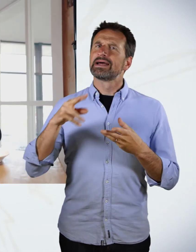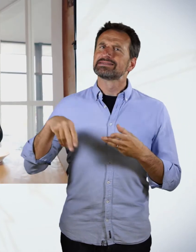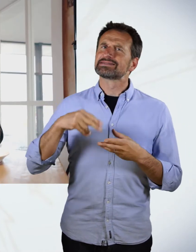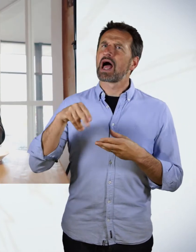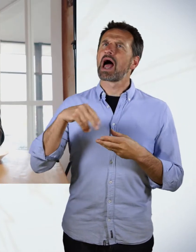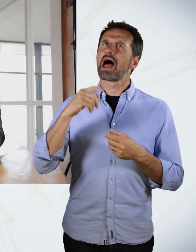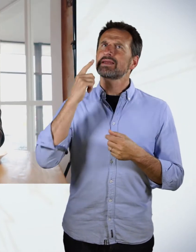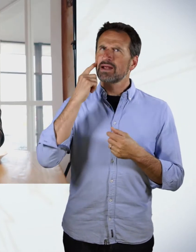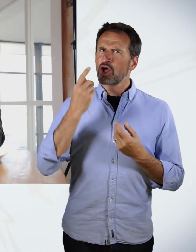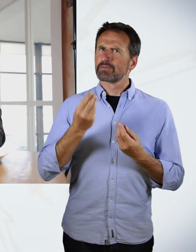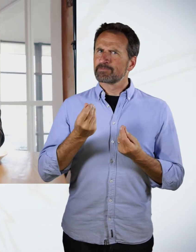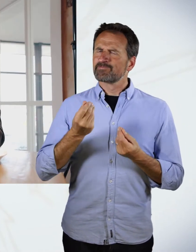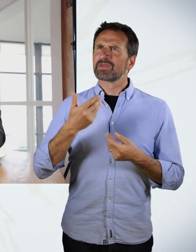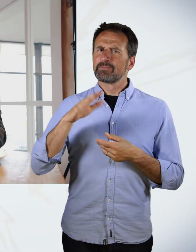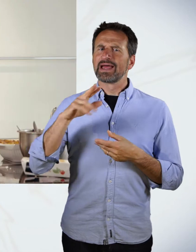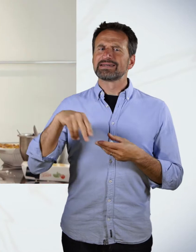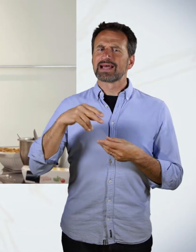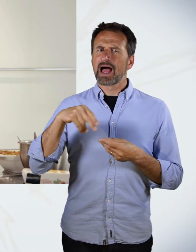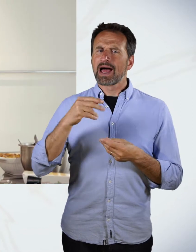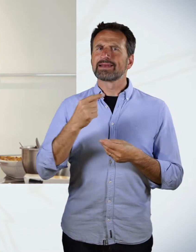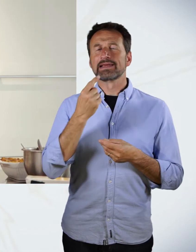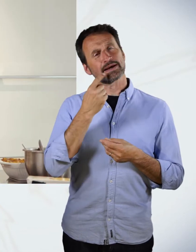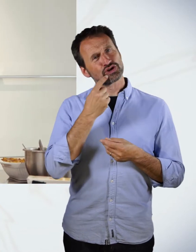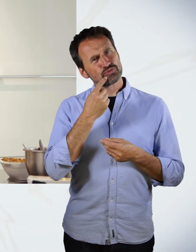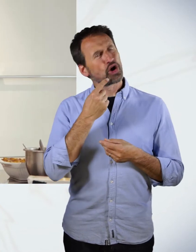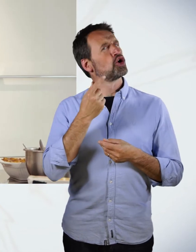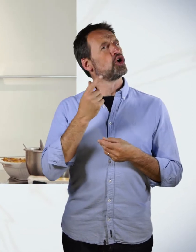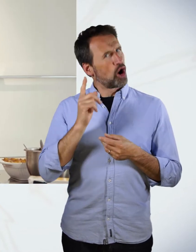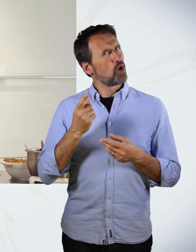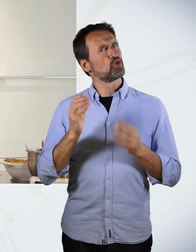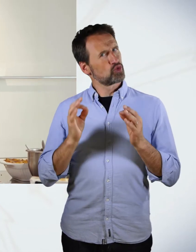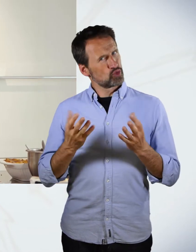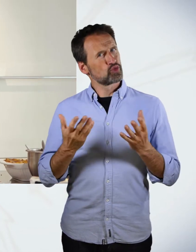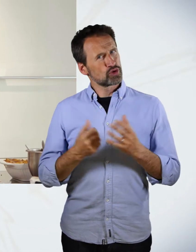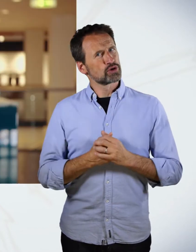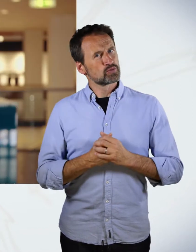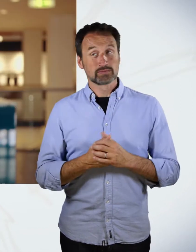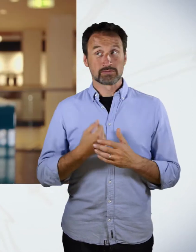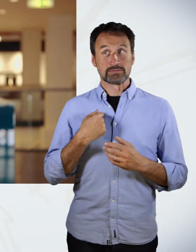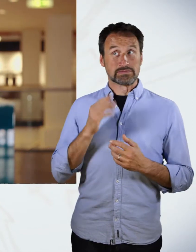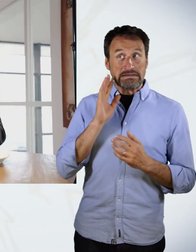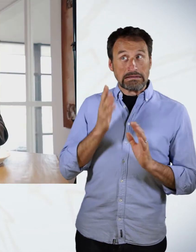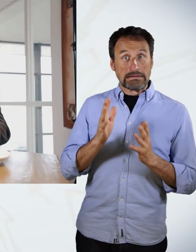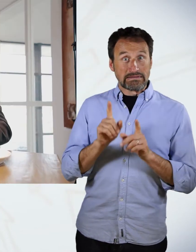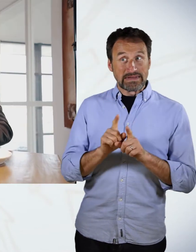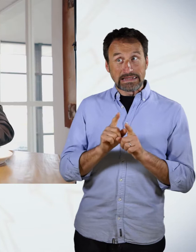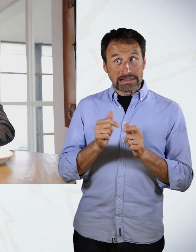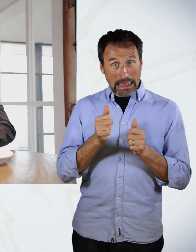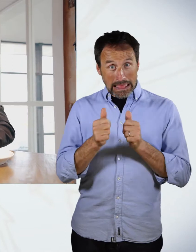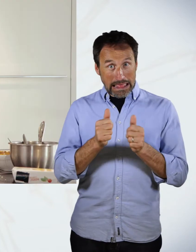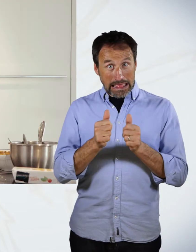Sahne raus, glaube ich. Ist mehr Sahne drin. Geschmacklich auch gut. Es klang wie ein Kopf-an-Kopf-Rennen. Beide